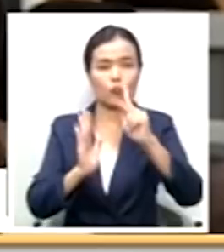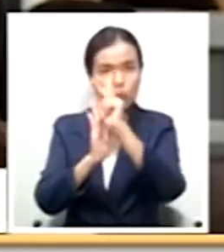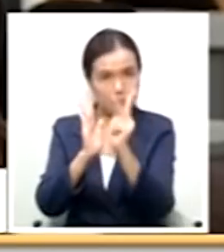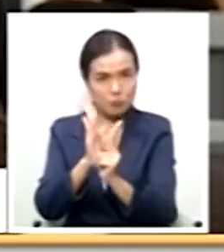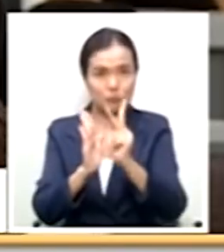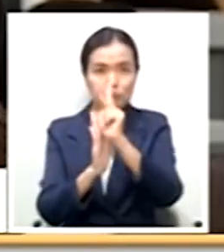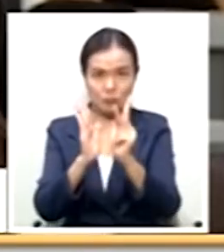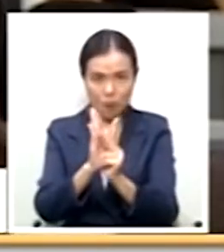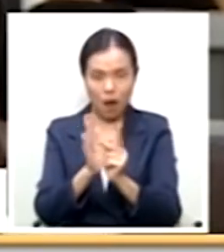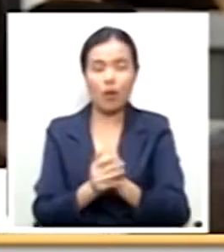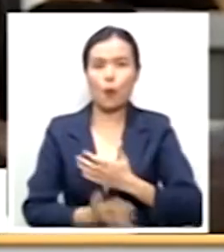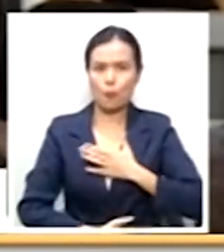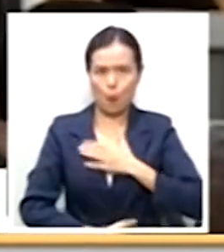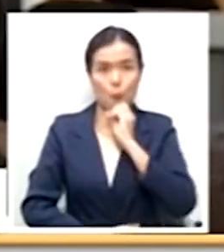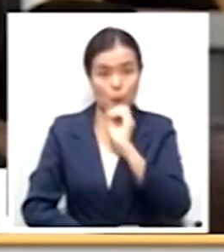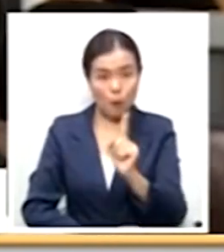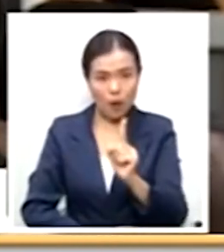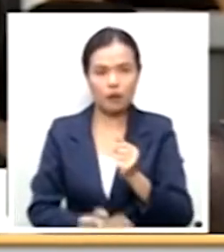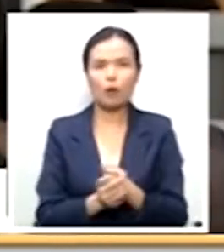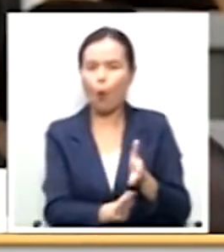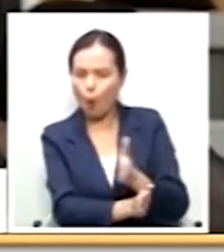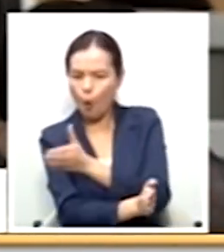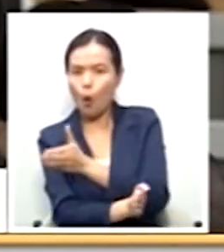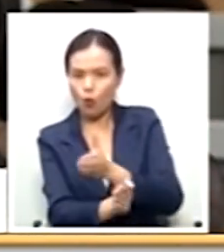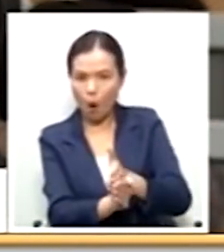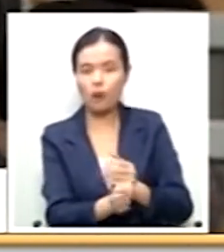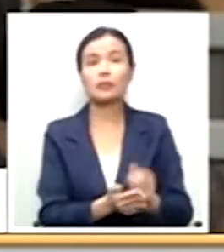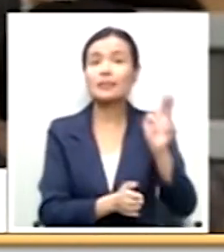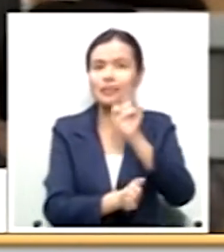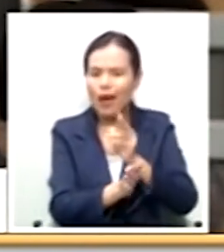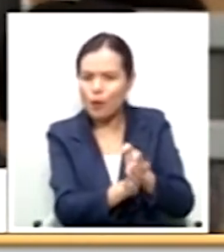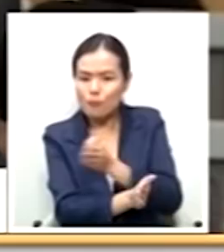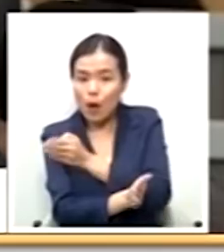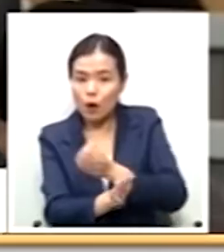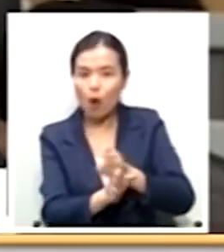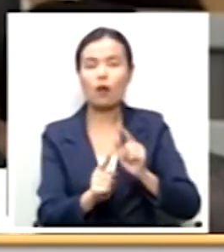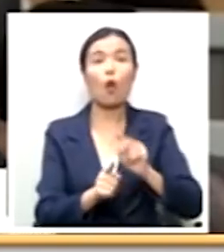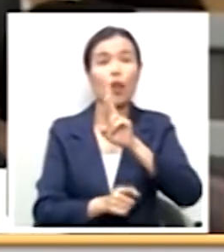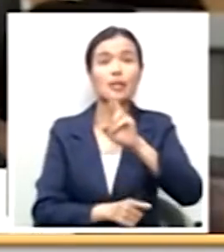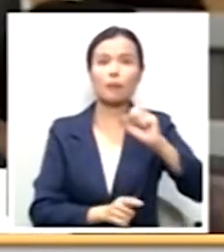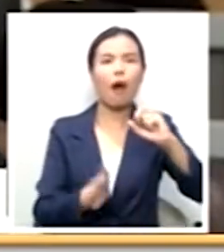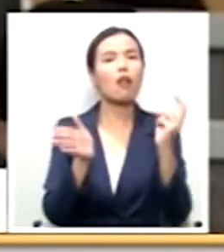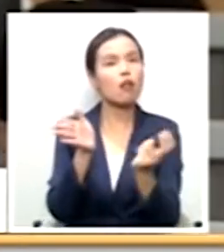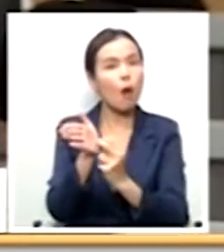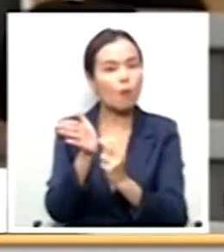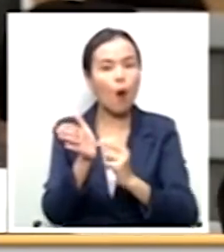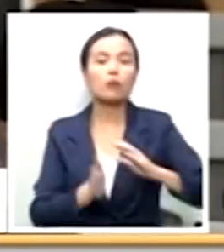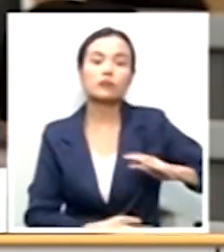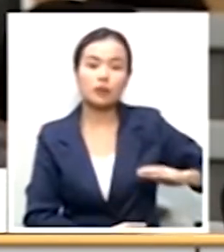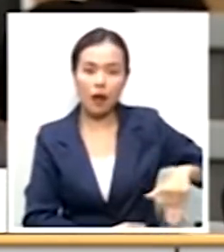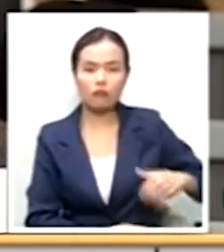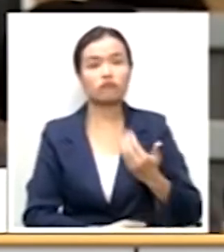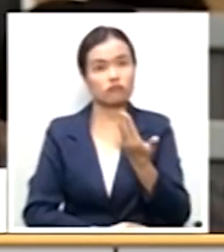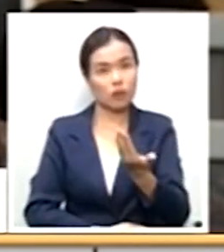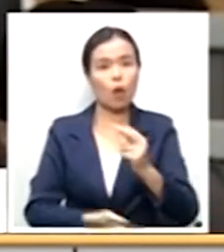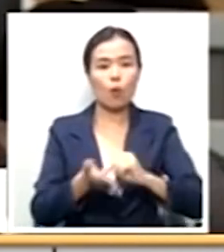ายหรือที่ผมเรียกว่าออกไปก่อนใช้ไปก่อนแล้วมาให้รัฐสภารับรองทีหลังนี่เป็น